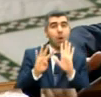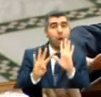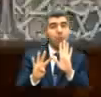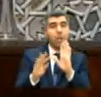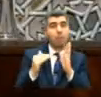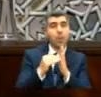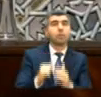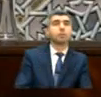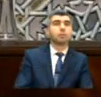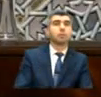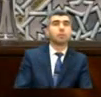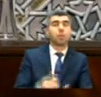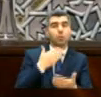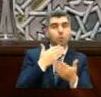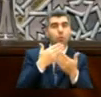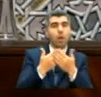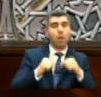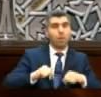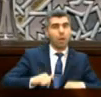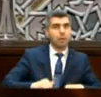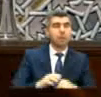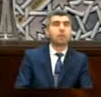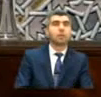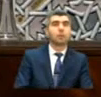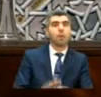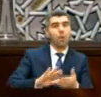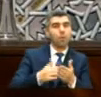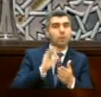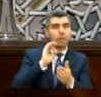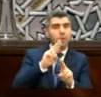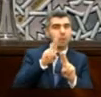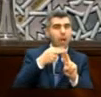كافيه. شكرا السيد الوزير. السيد الوزير، شكرا على حسن مساهمتكم.